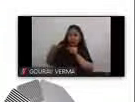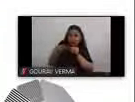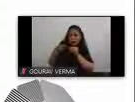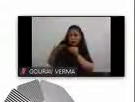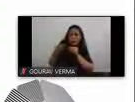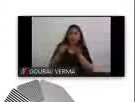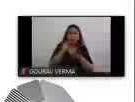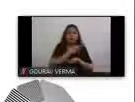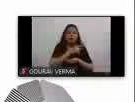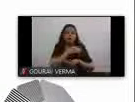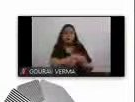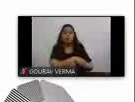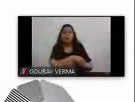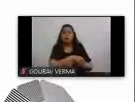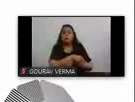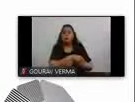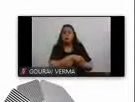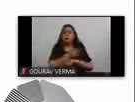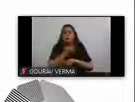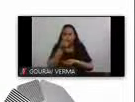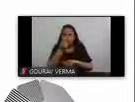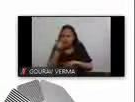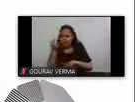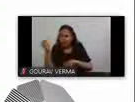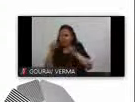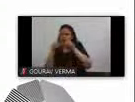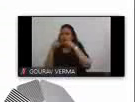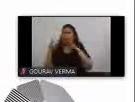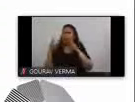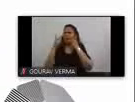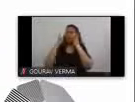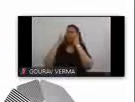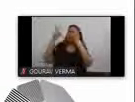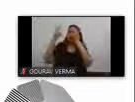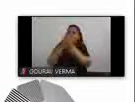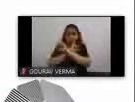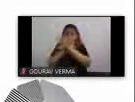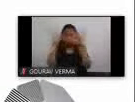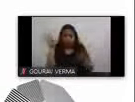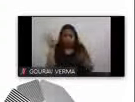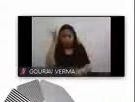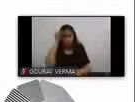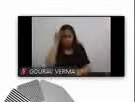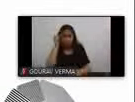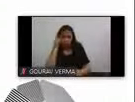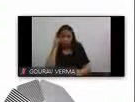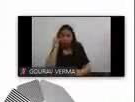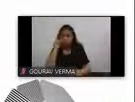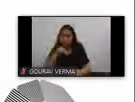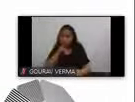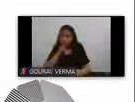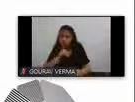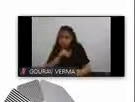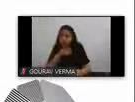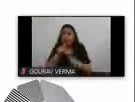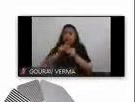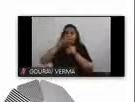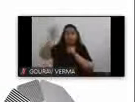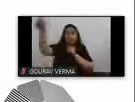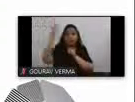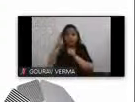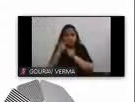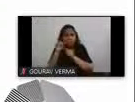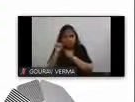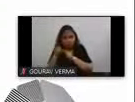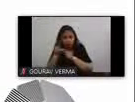है, फाइन डिटेल्स देखने में. लेकिन ये जो मैंने दिखाया यहाँ पे, ये सब थोड़ा